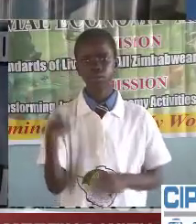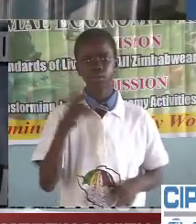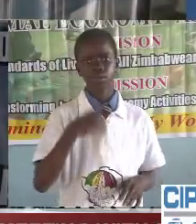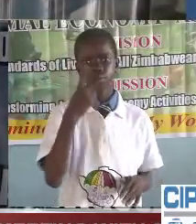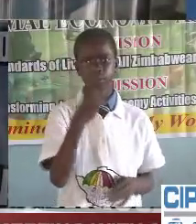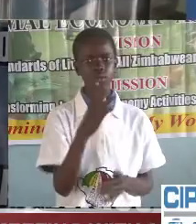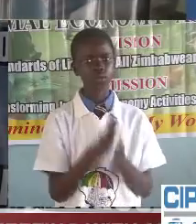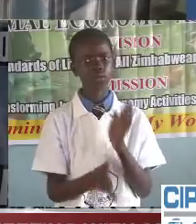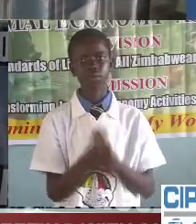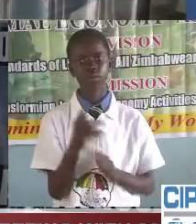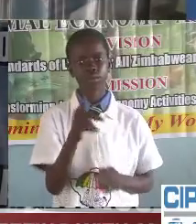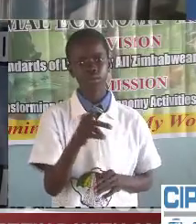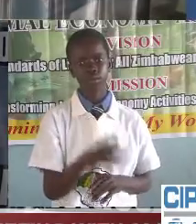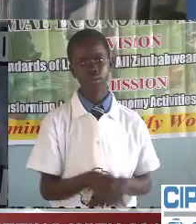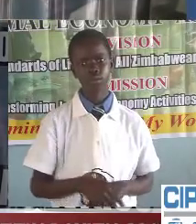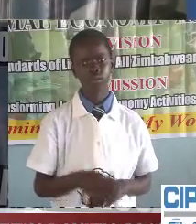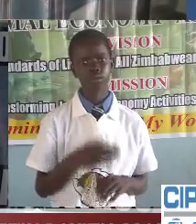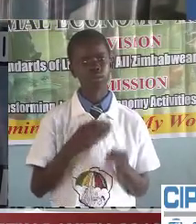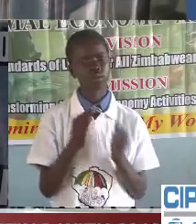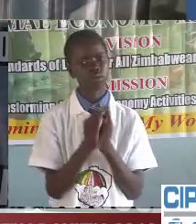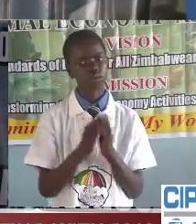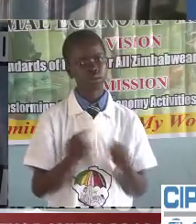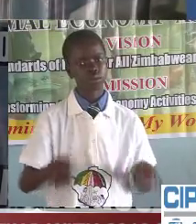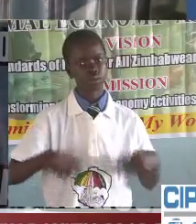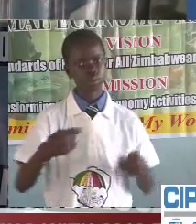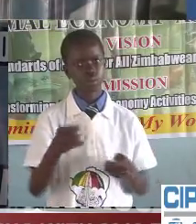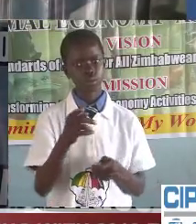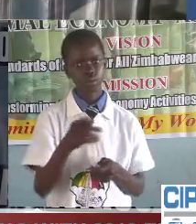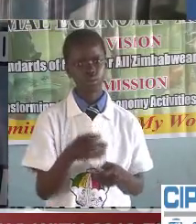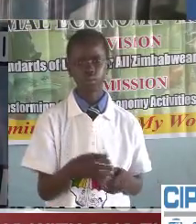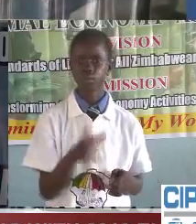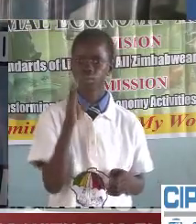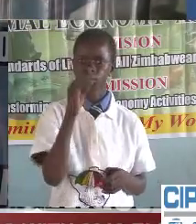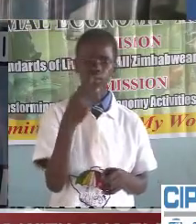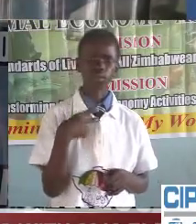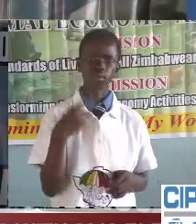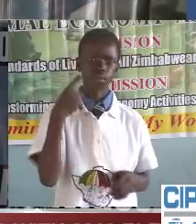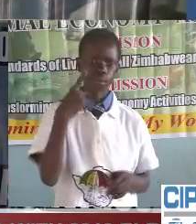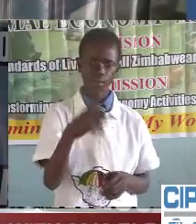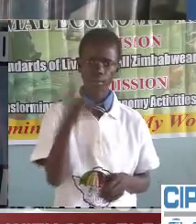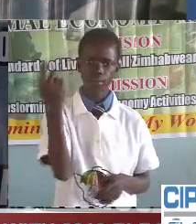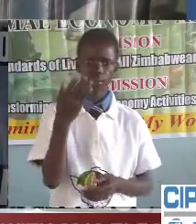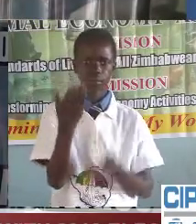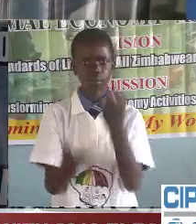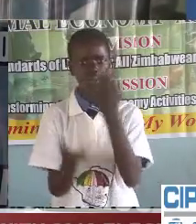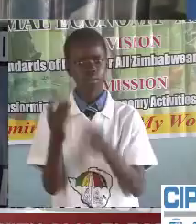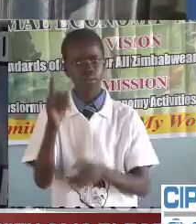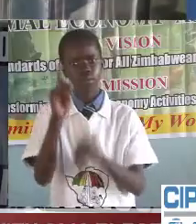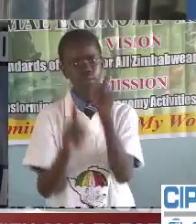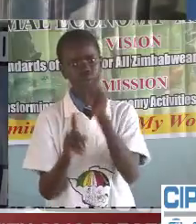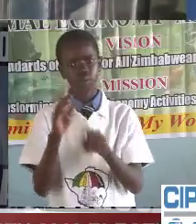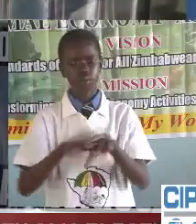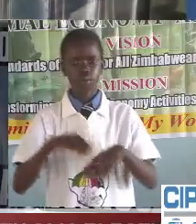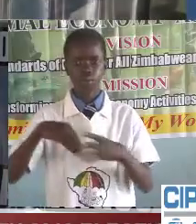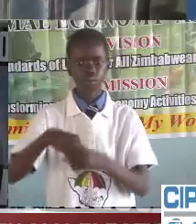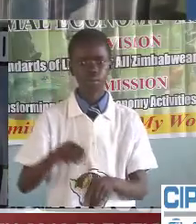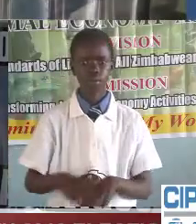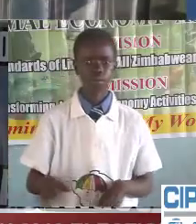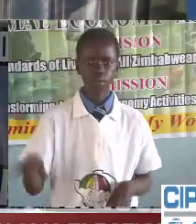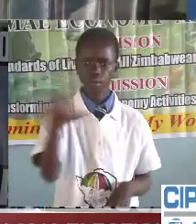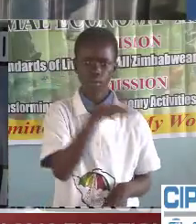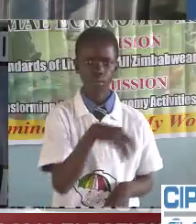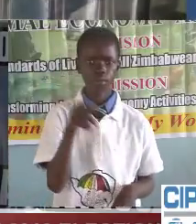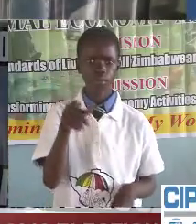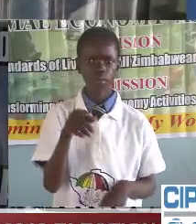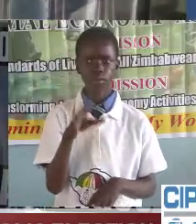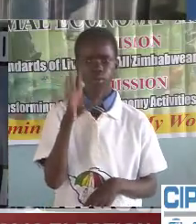political affiliation, ndichanopa a civic service leadership, because service yatinopa is civic service.